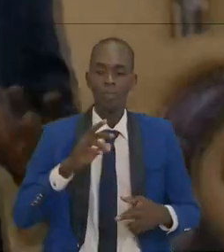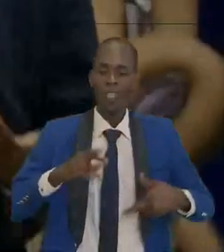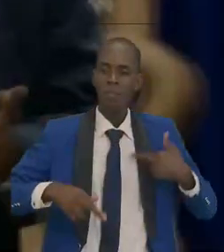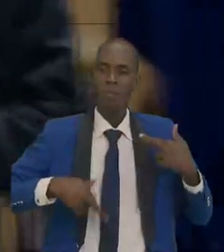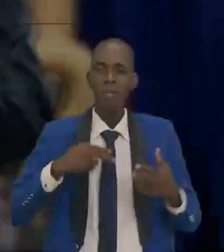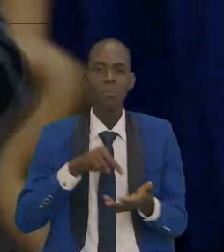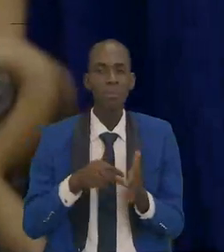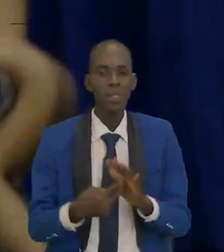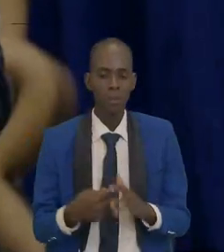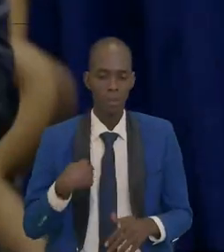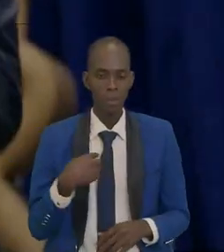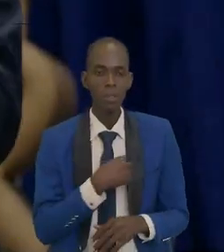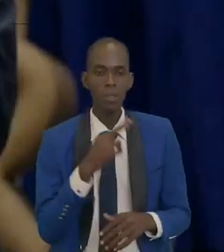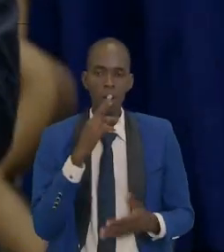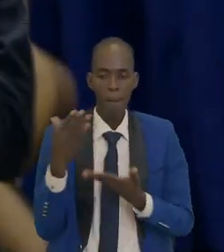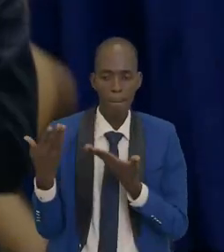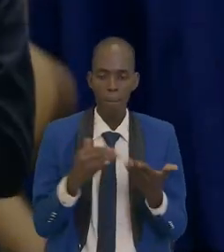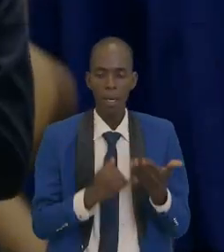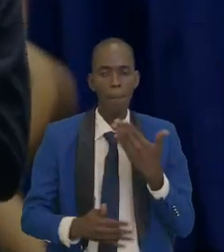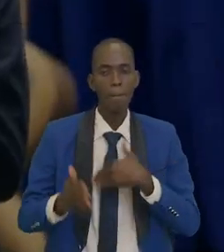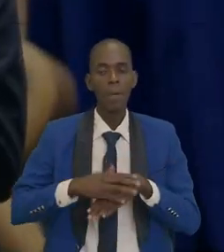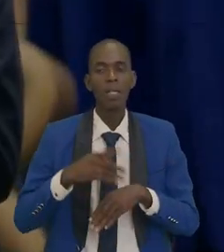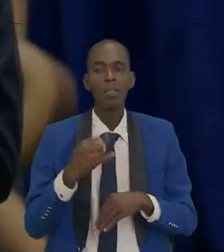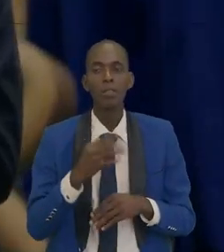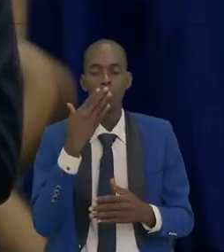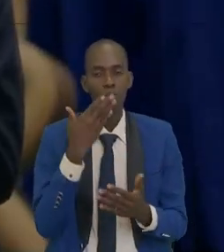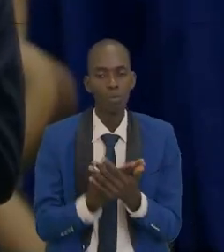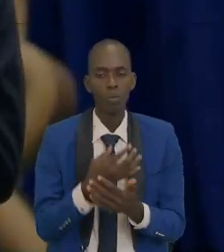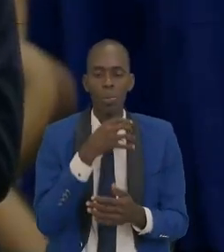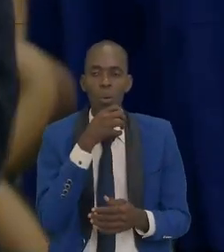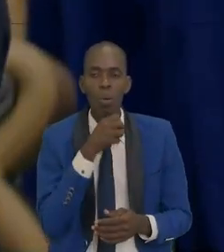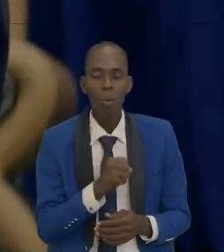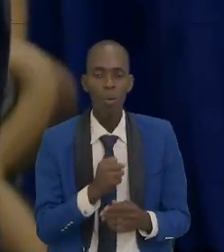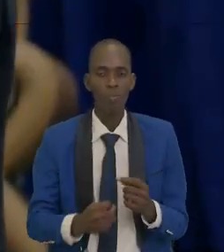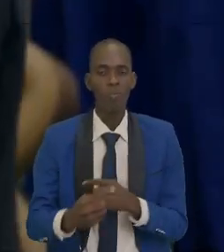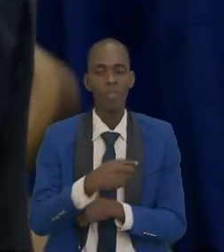veut dire que nous ramenons les beaux vieux jours.